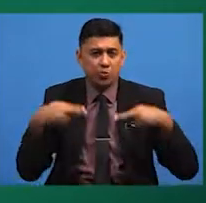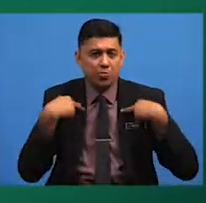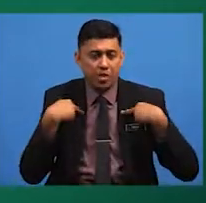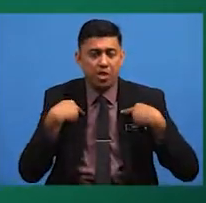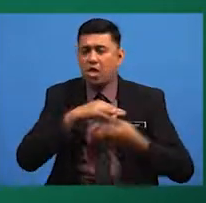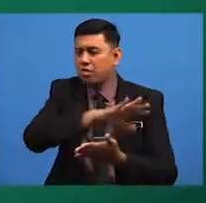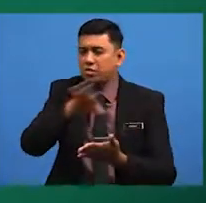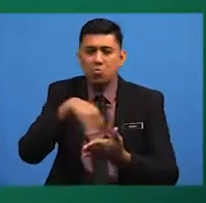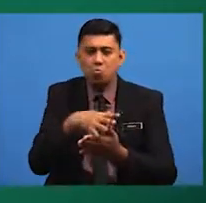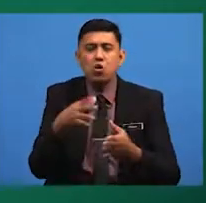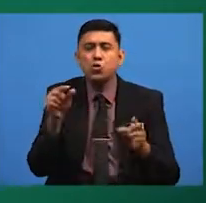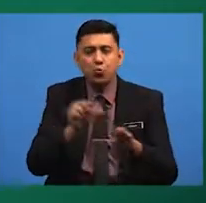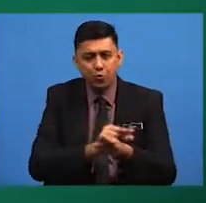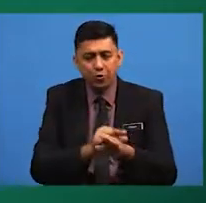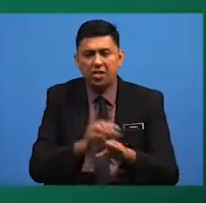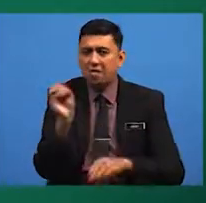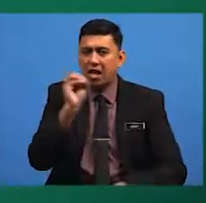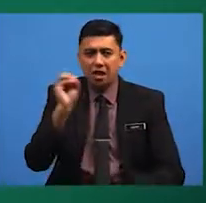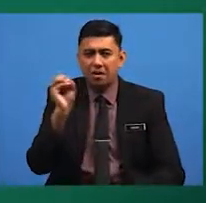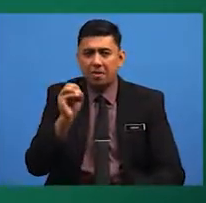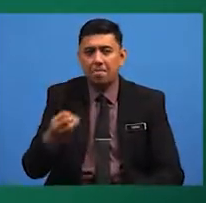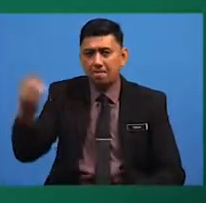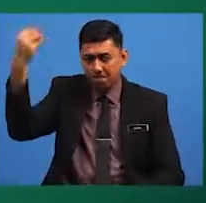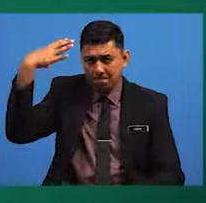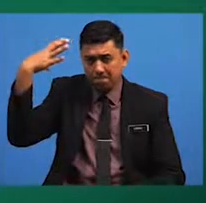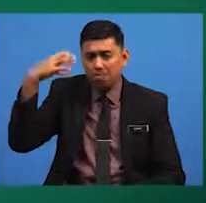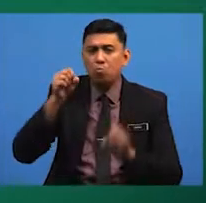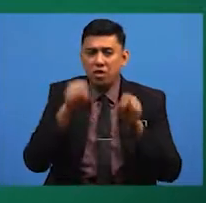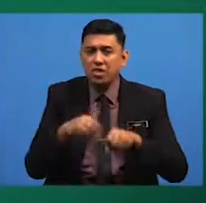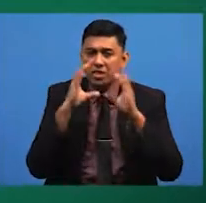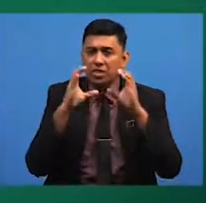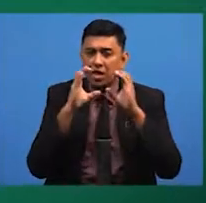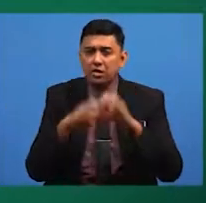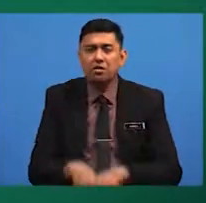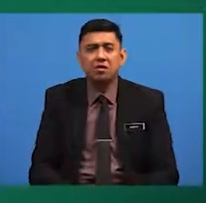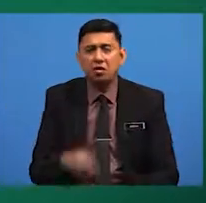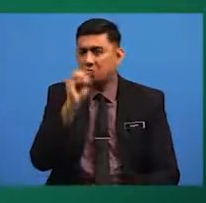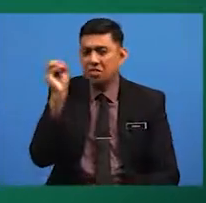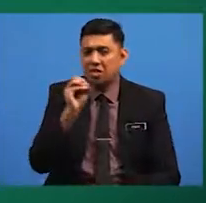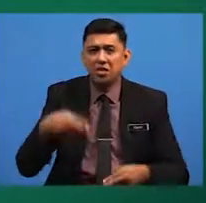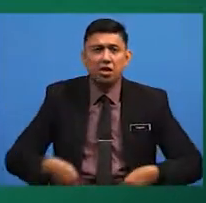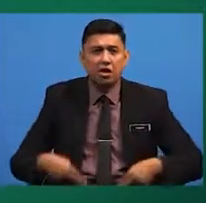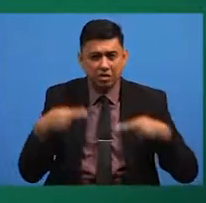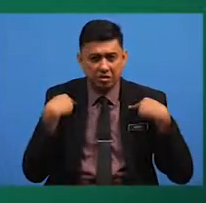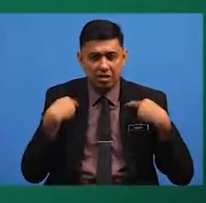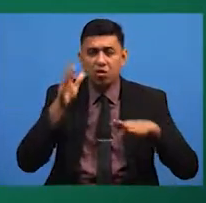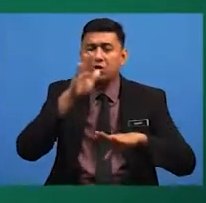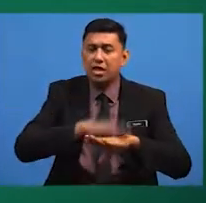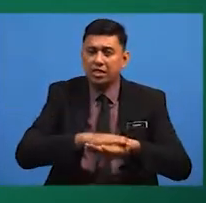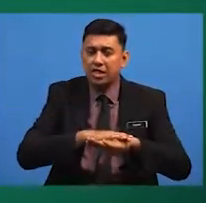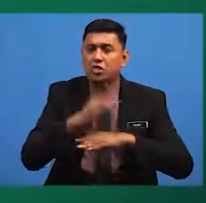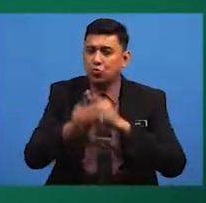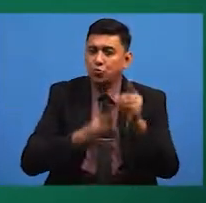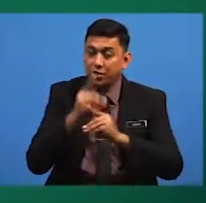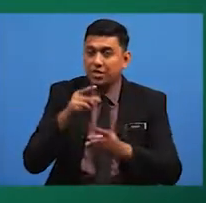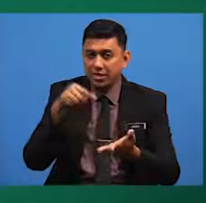ini tampil matahari chegou Bolehkan tekan akan tiada kehidupan di atas dunia